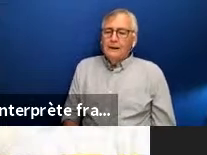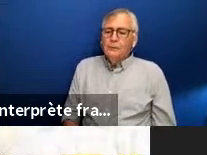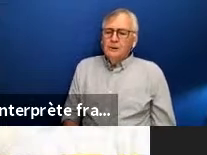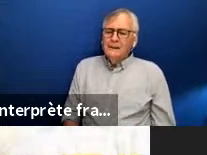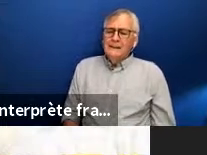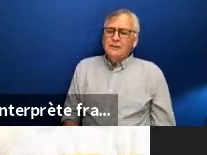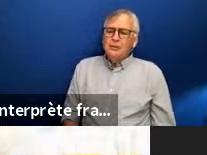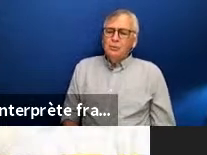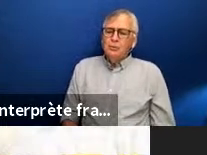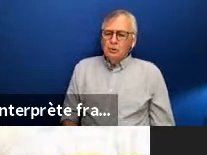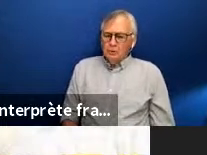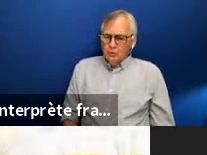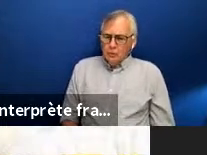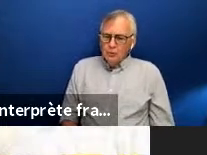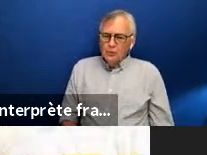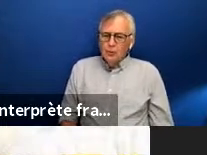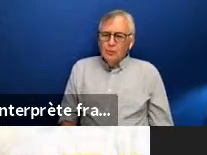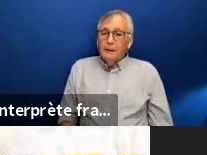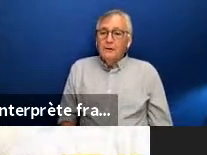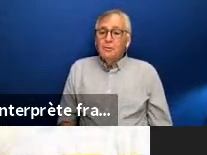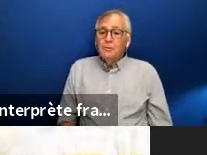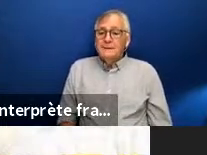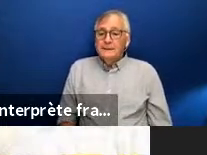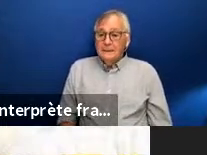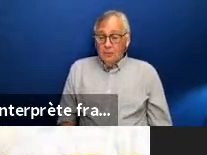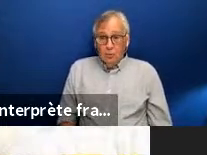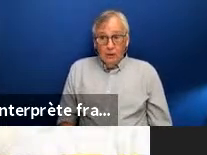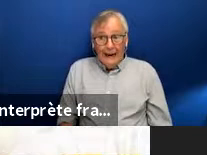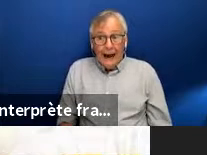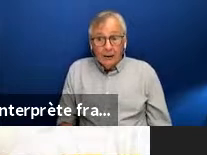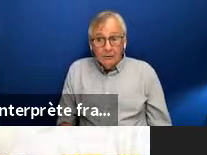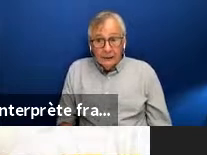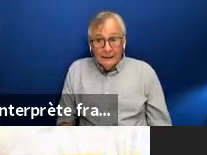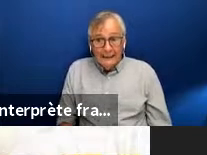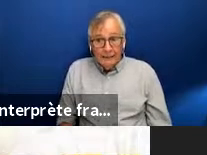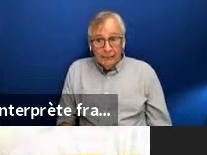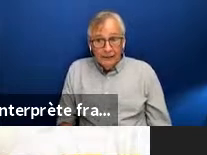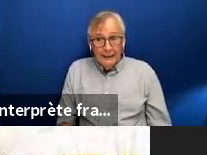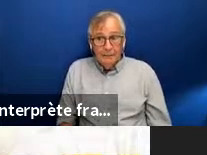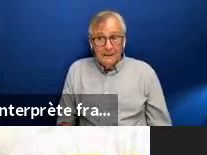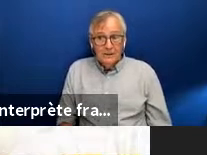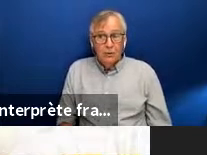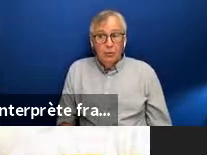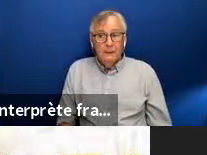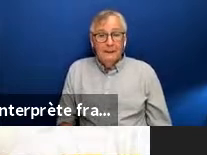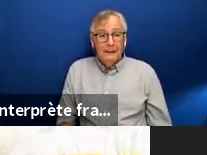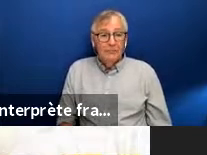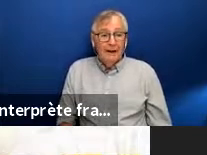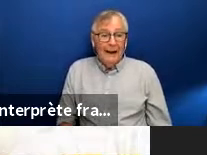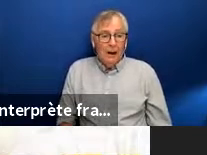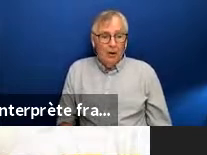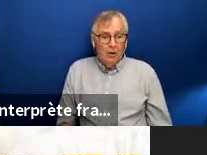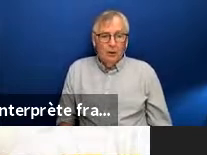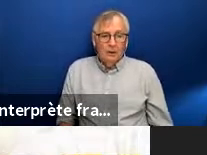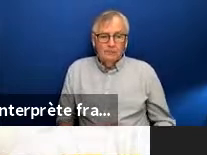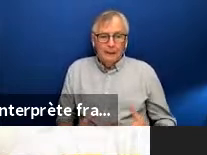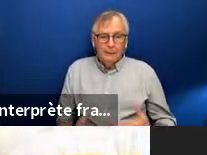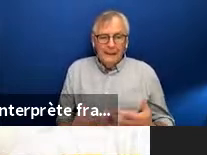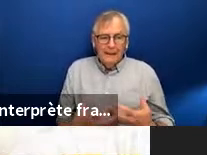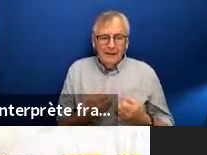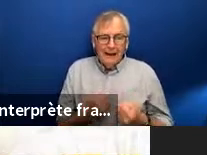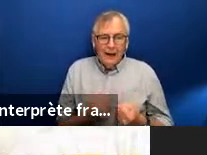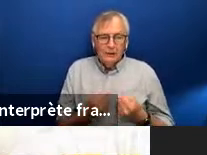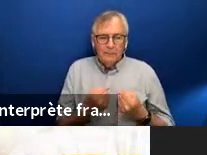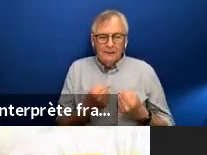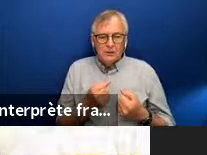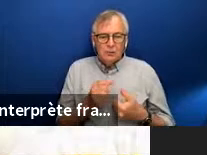Donc, la communauté des sourds a une culture, elle a aussi une langue qu'elle défend, qui est précieuse, puis des valeurs. Parmi